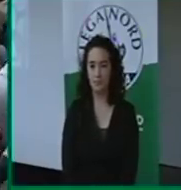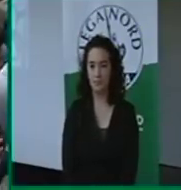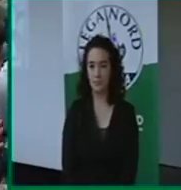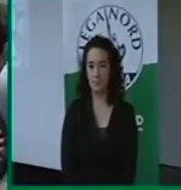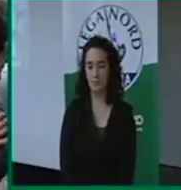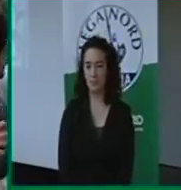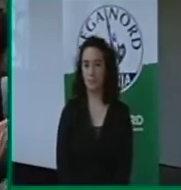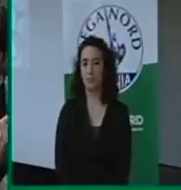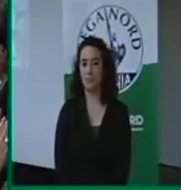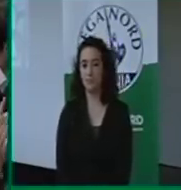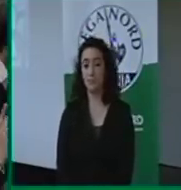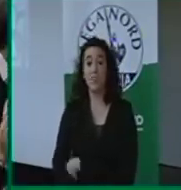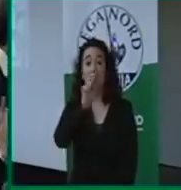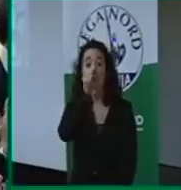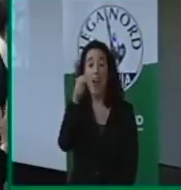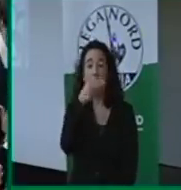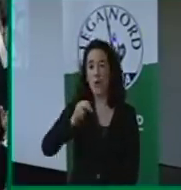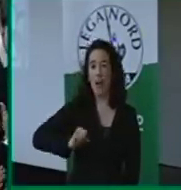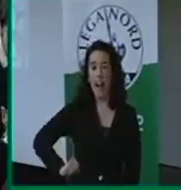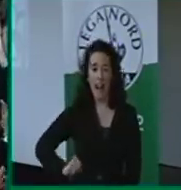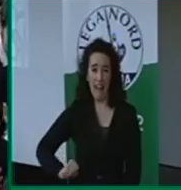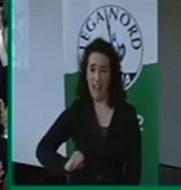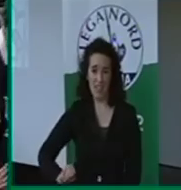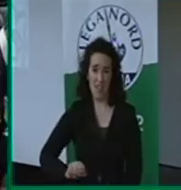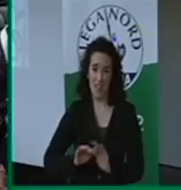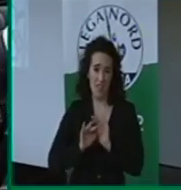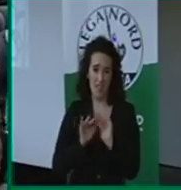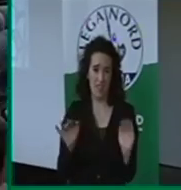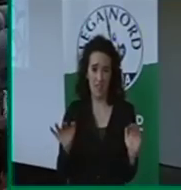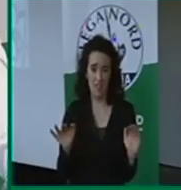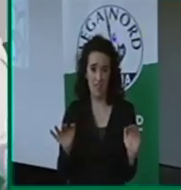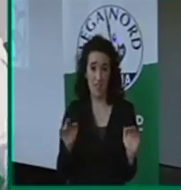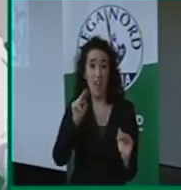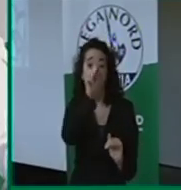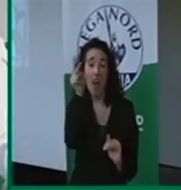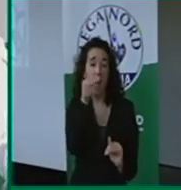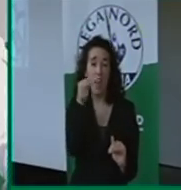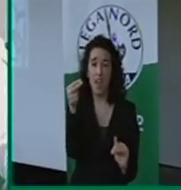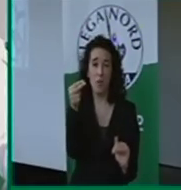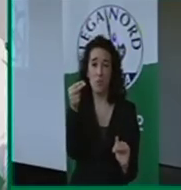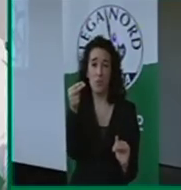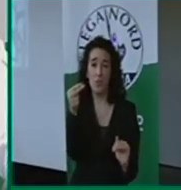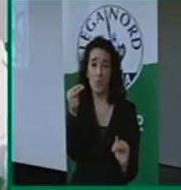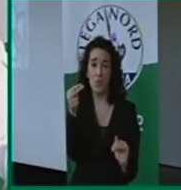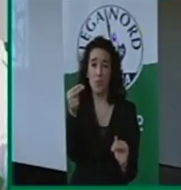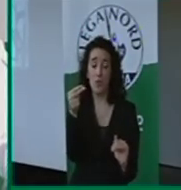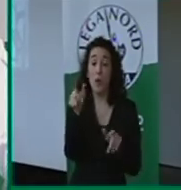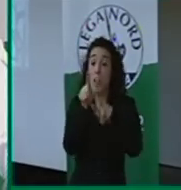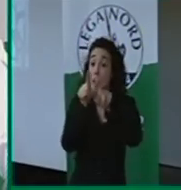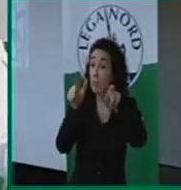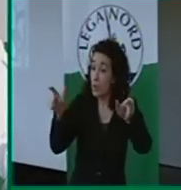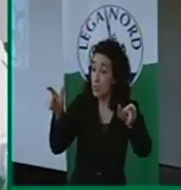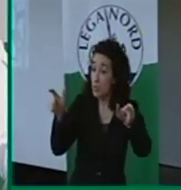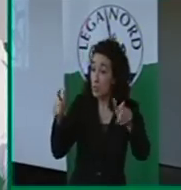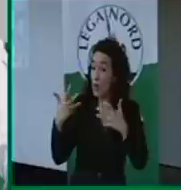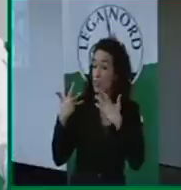morte l'euro ha massacrato l'euro ha annientato decenni di sacrifici dei